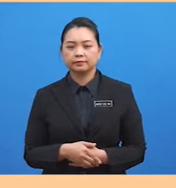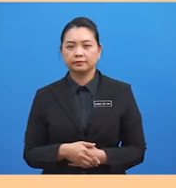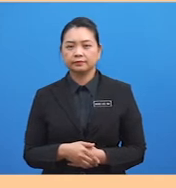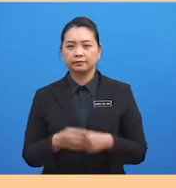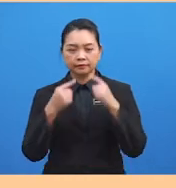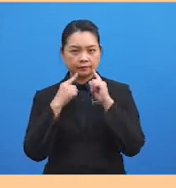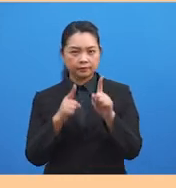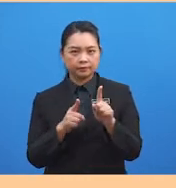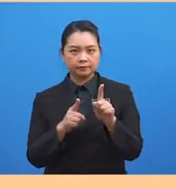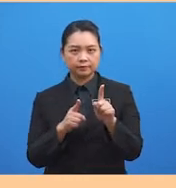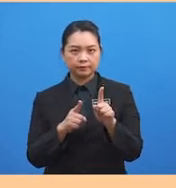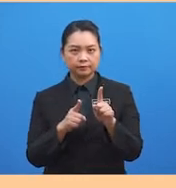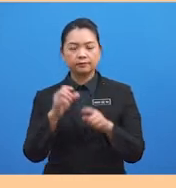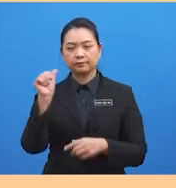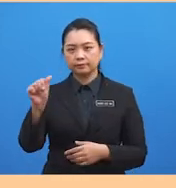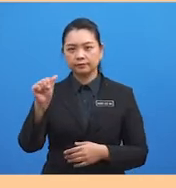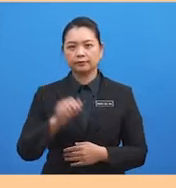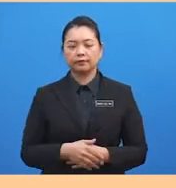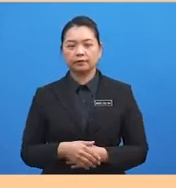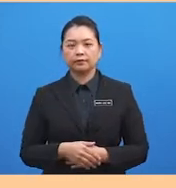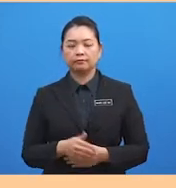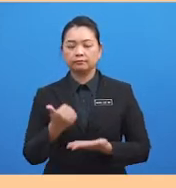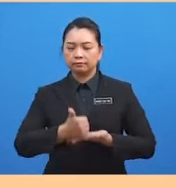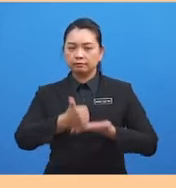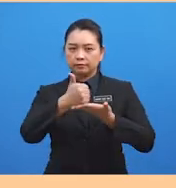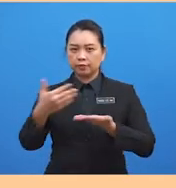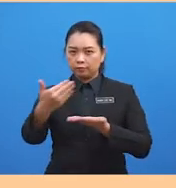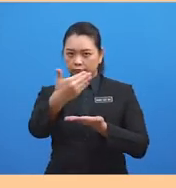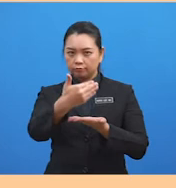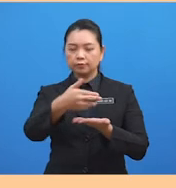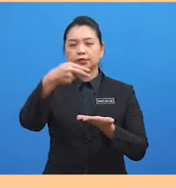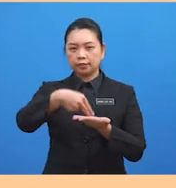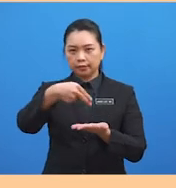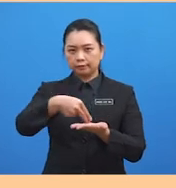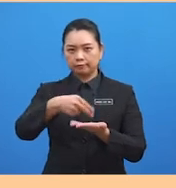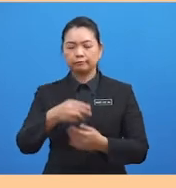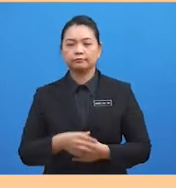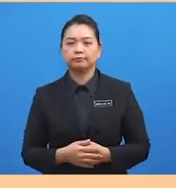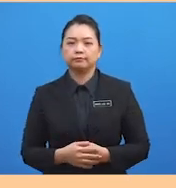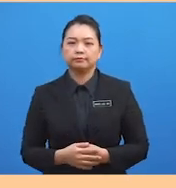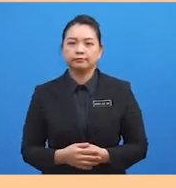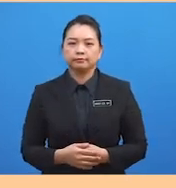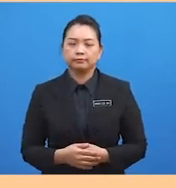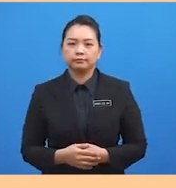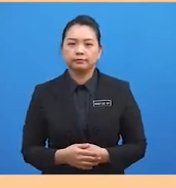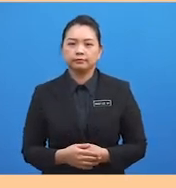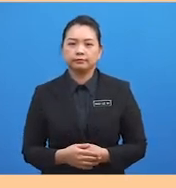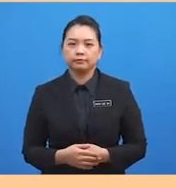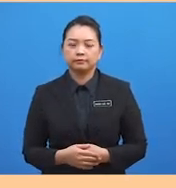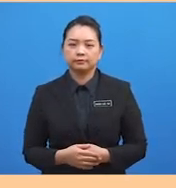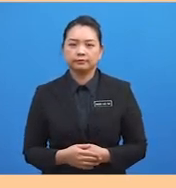betul. Jawapannya ialah A, iaitu mengutip hutang bagi pihak